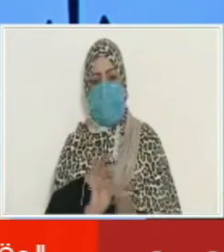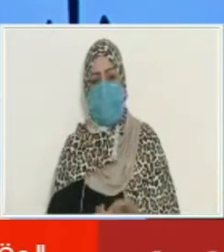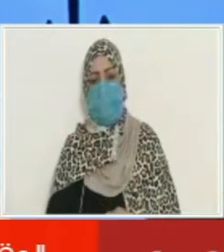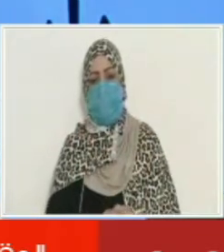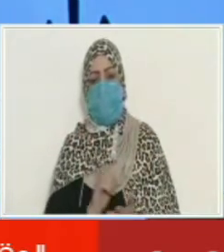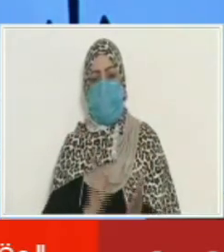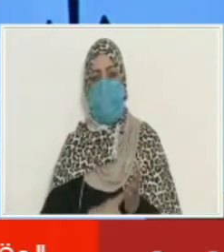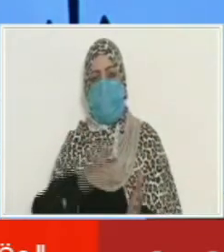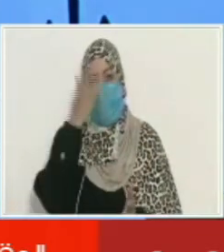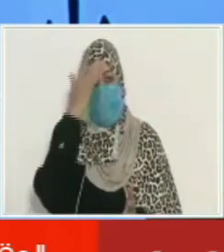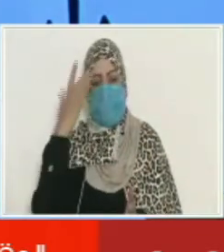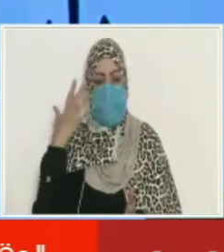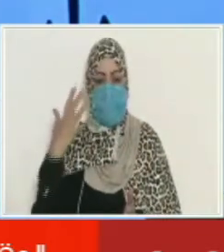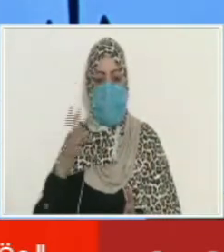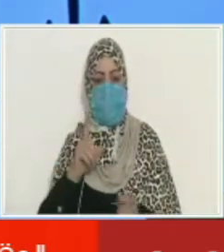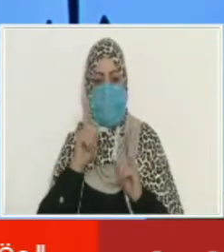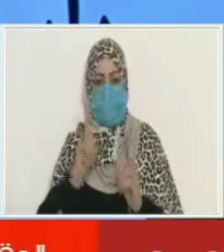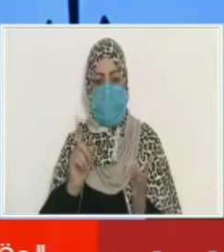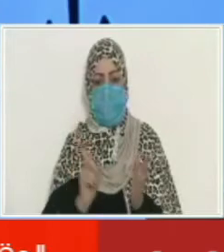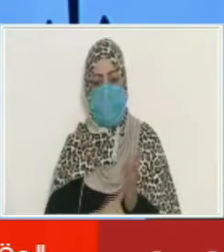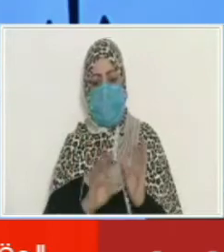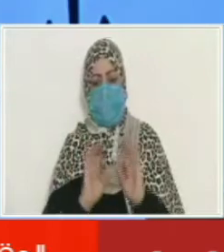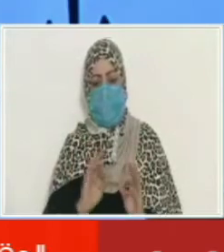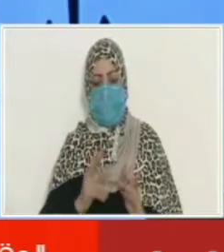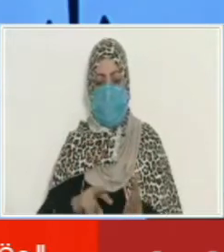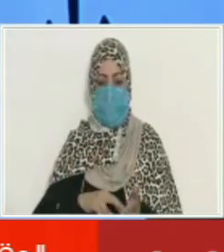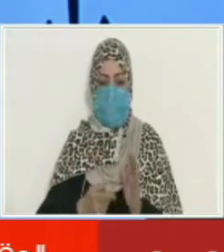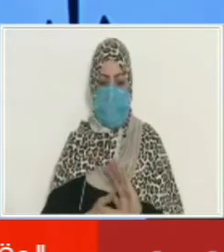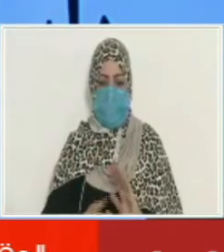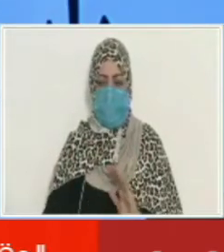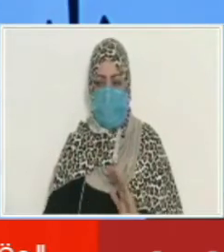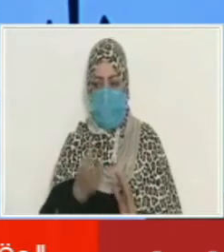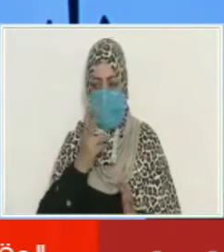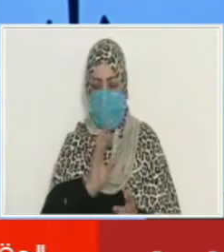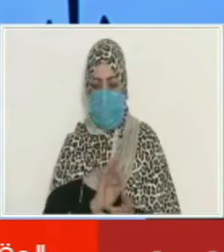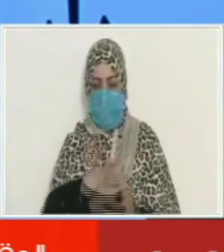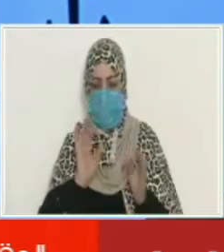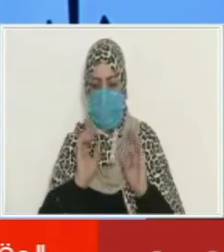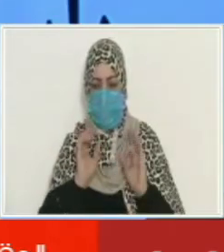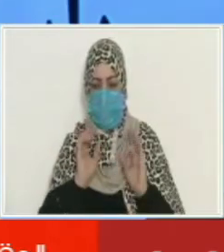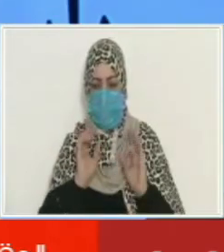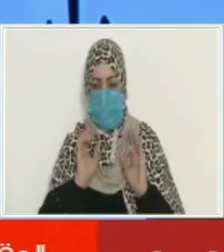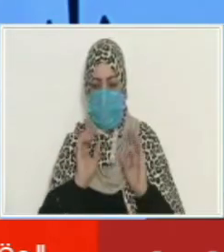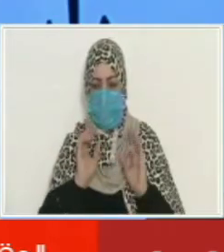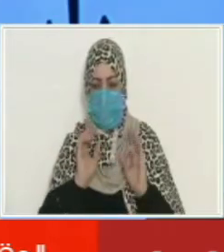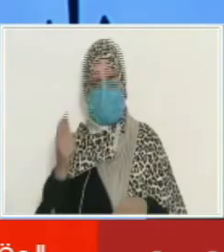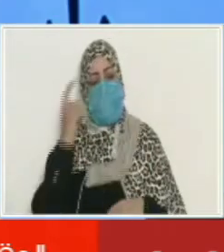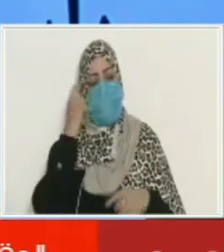فيها عدم الميراث بطلت الهبة، فالأولى بالزوجة الآن الرجوع إلى الفريضة الشرعية وتأخذ